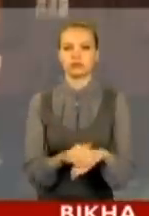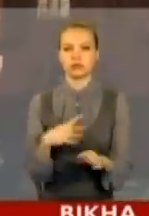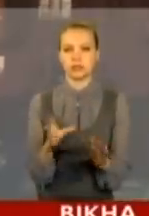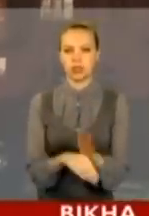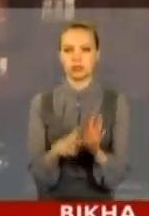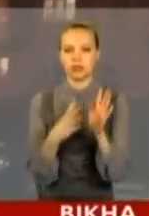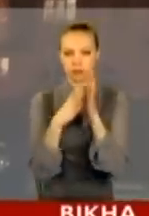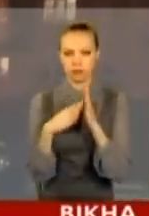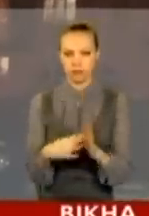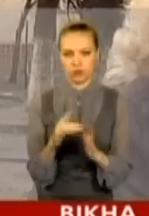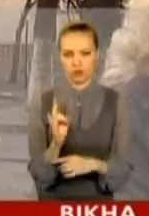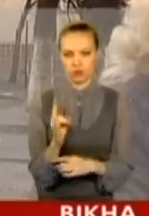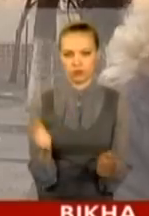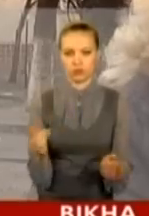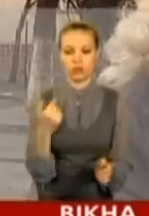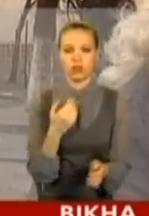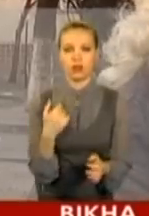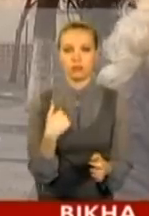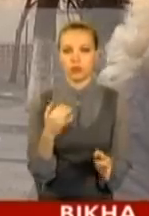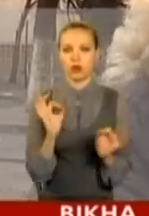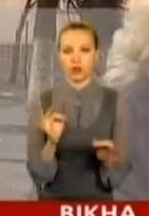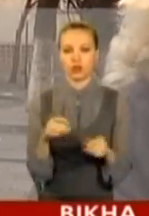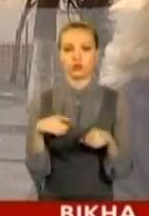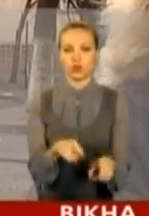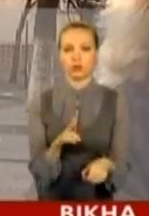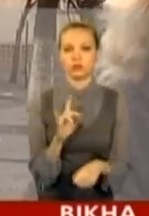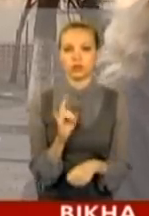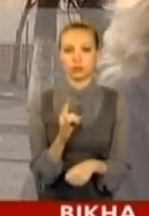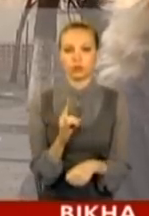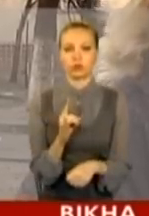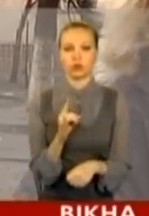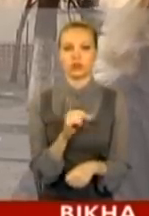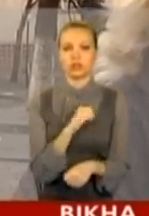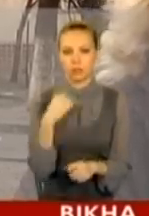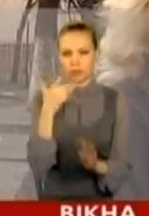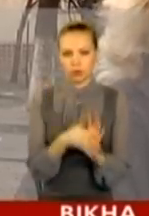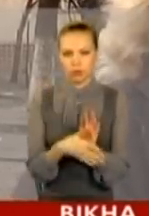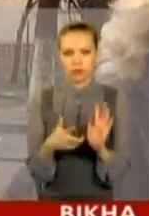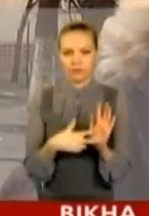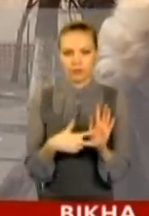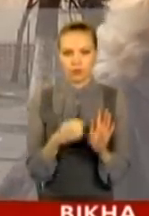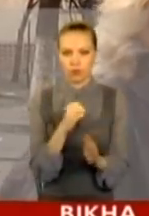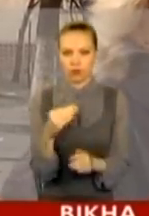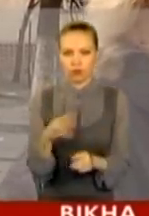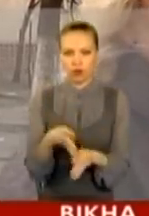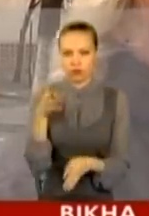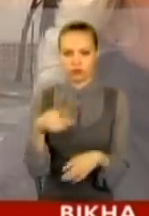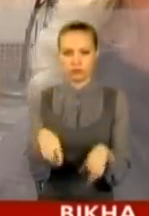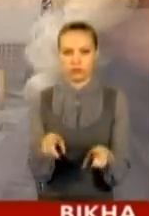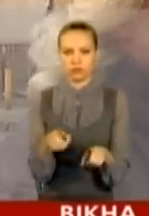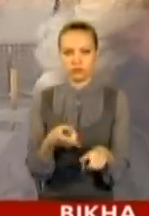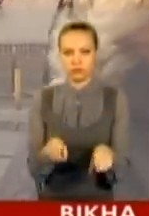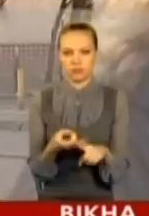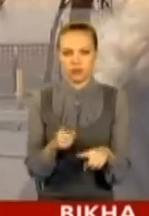загибель 9-місячної дитини. Мені, звісно, кинулись к ребенку, все, ну, самі розумієте, 8-й етаж, такий пакетик,